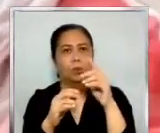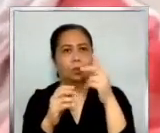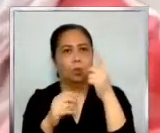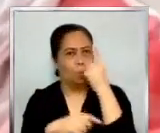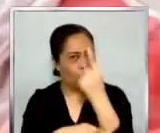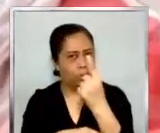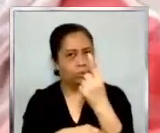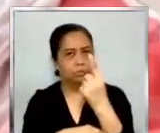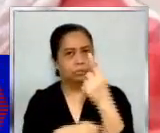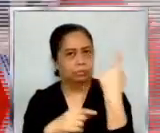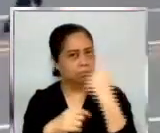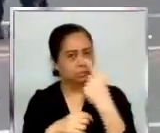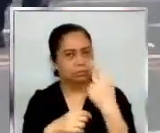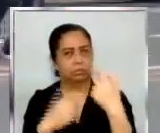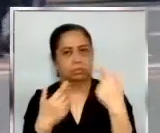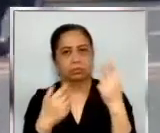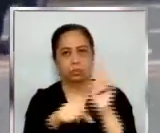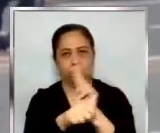wallet.